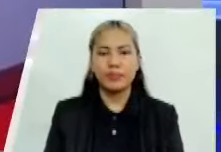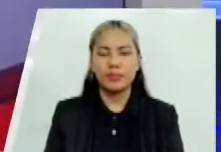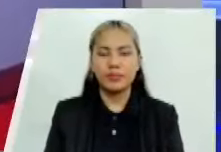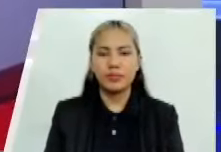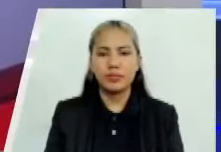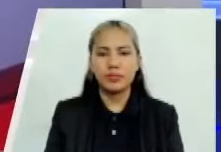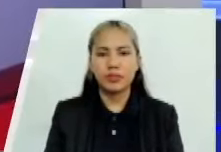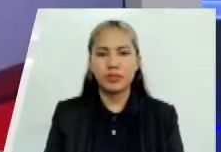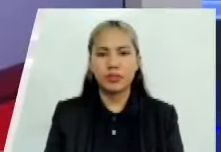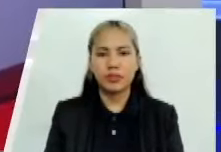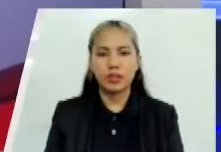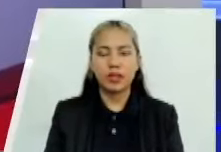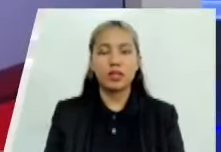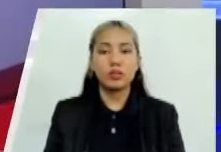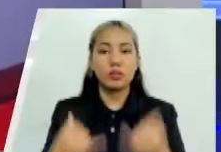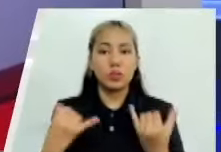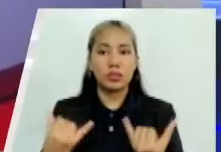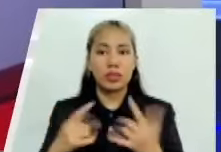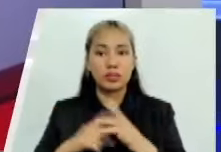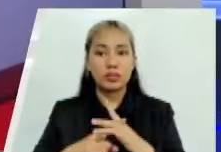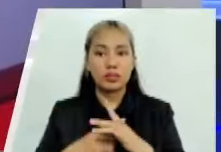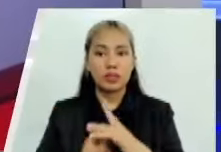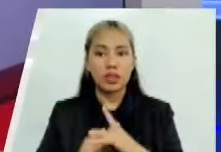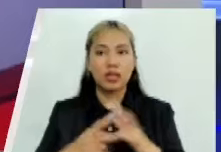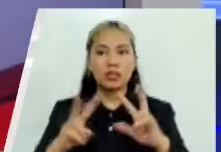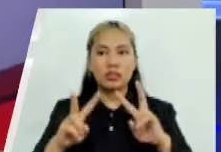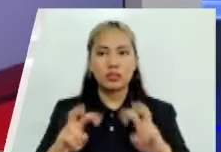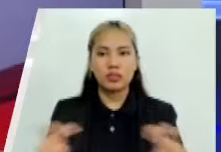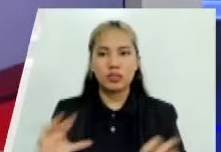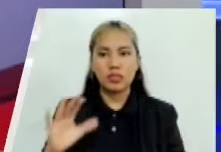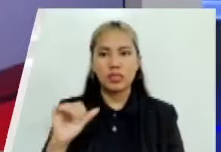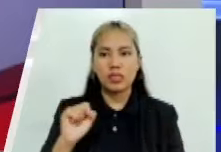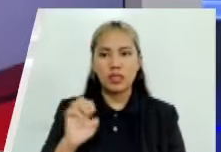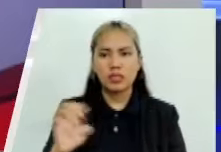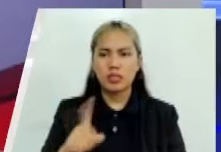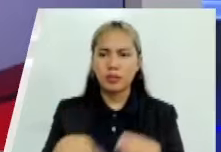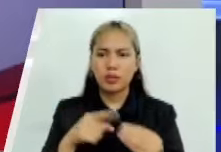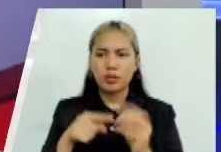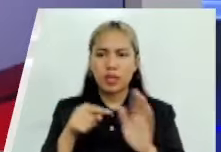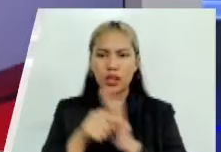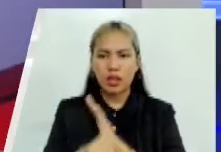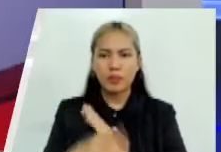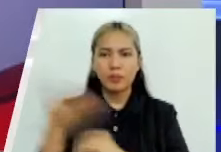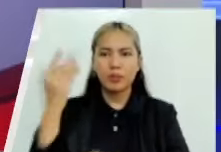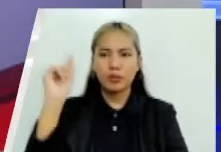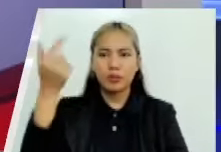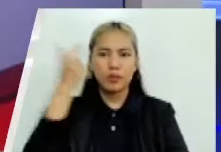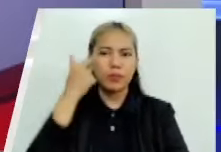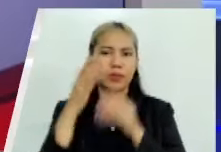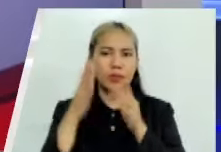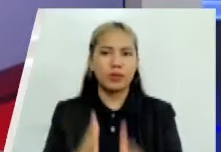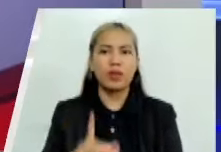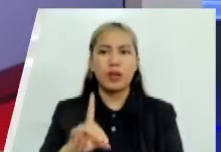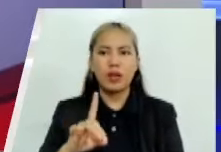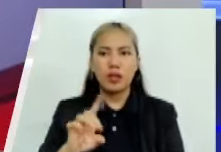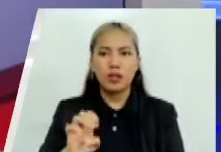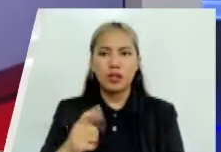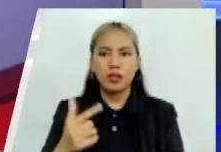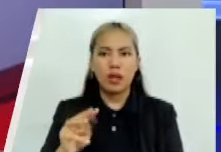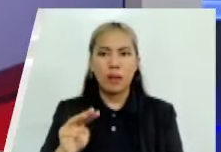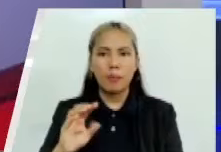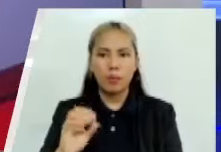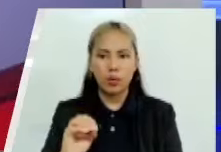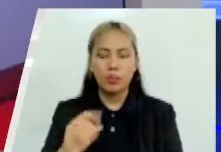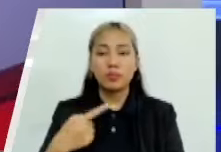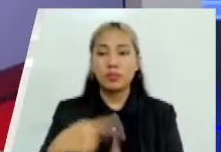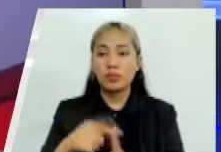Sinimulan na ngayong araw ang paglilitis ng kaso sa pagpatay kay dating Governor Roel Degamo at siyam na iba pa. Ang